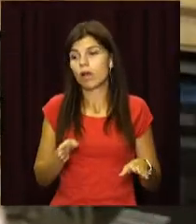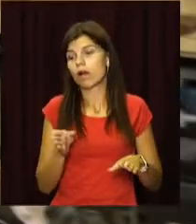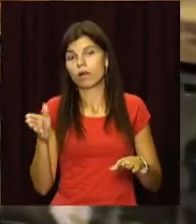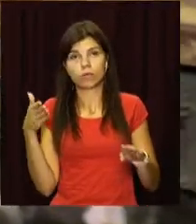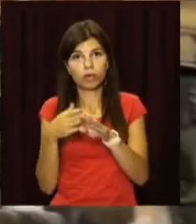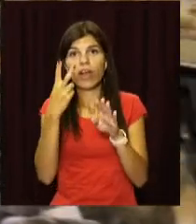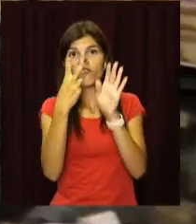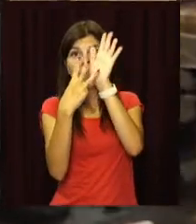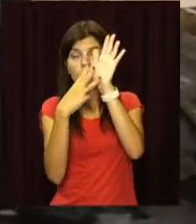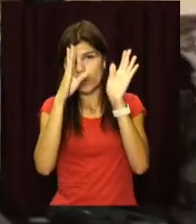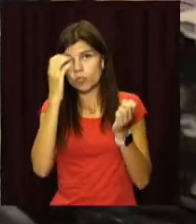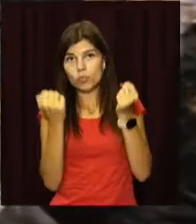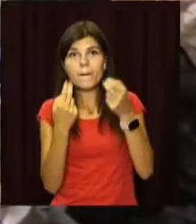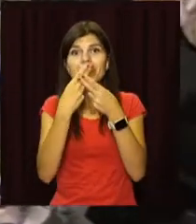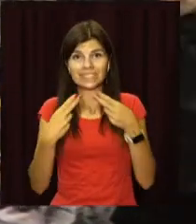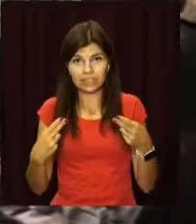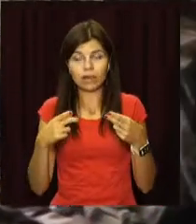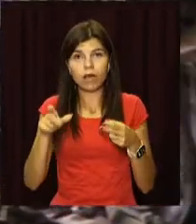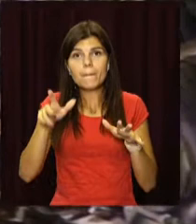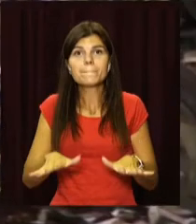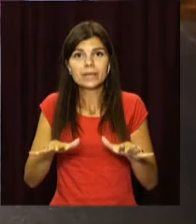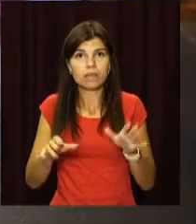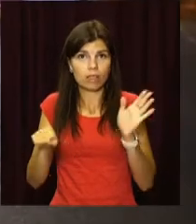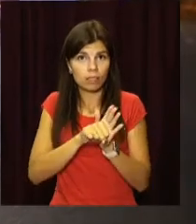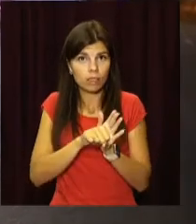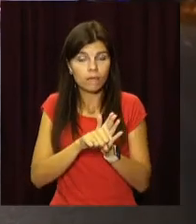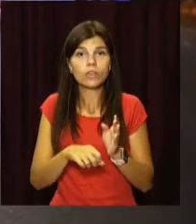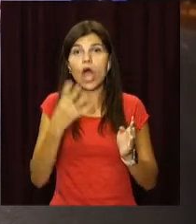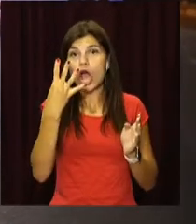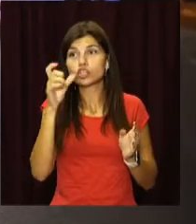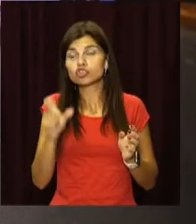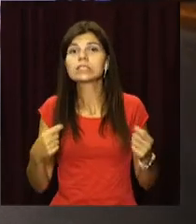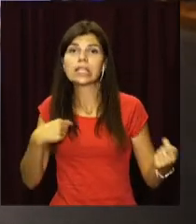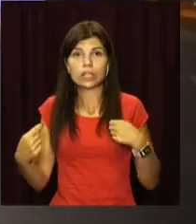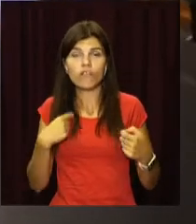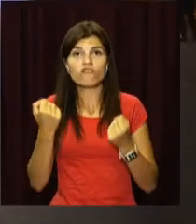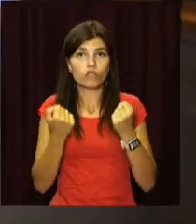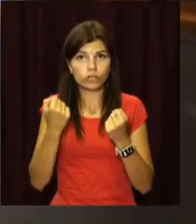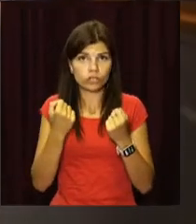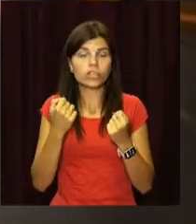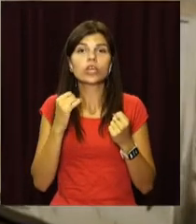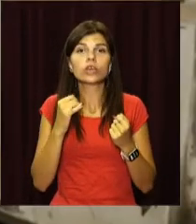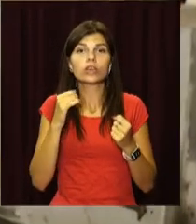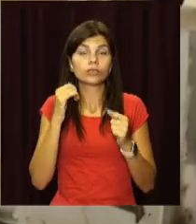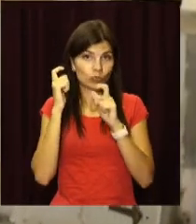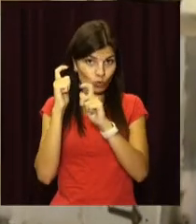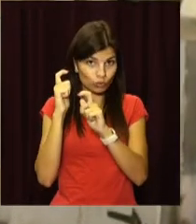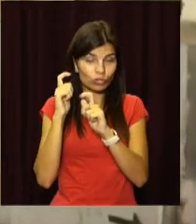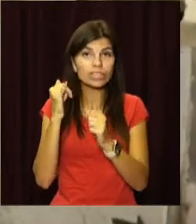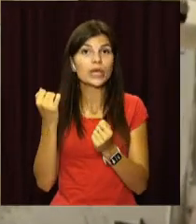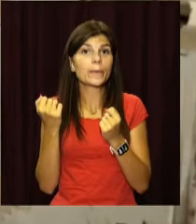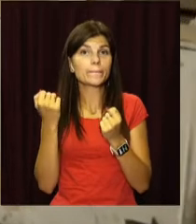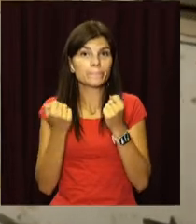на місці. Чотирьох постраждалих водіїв вантажівок та пасажира мерседесу ушпиталили. Поліція відкрила